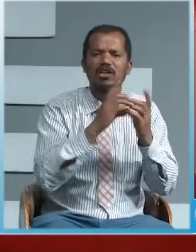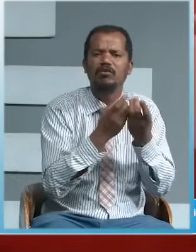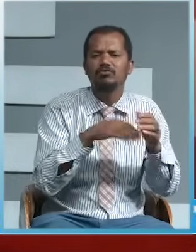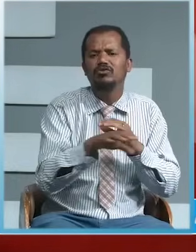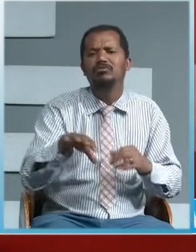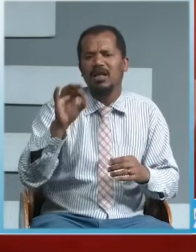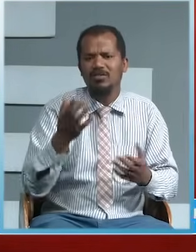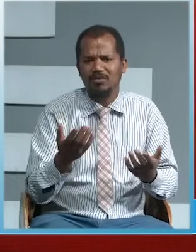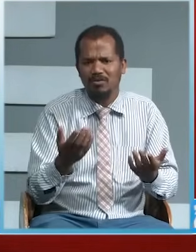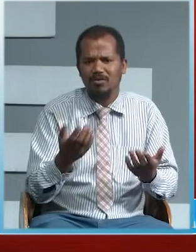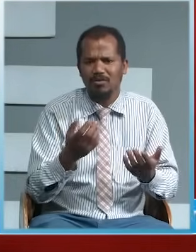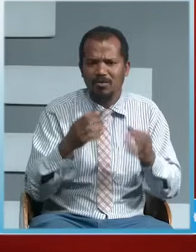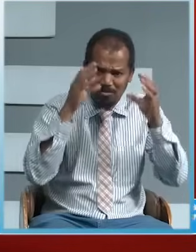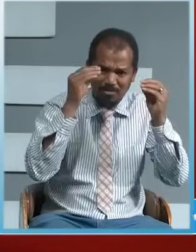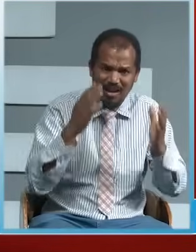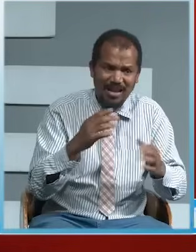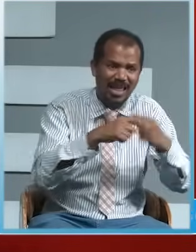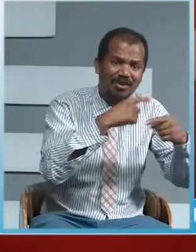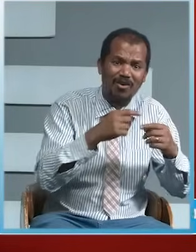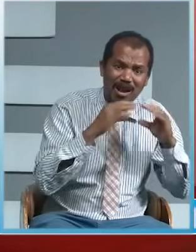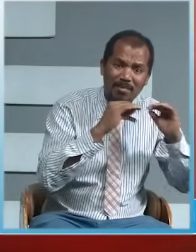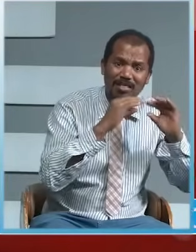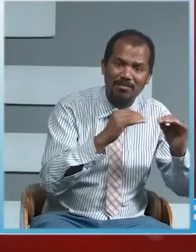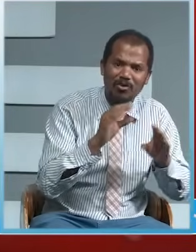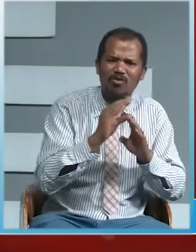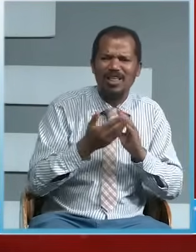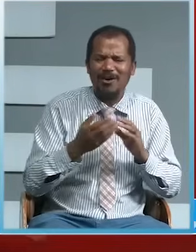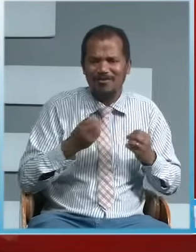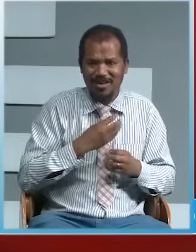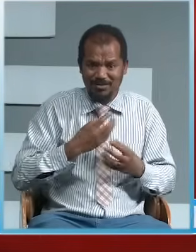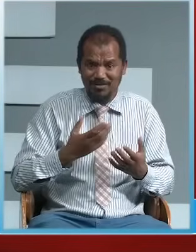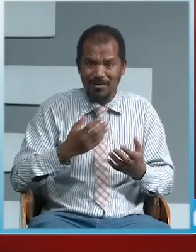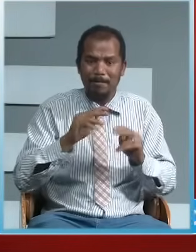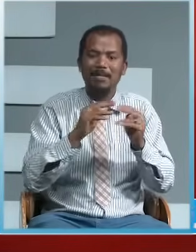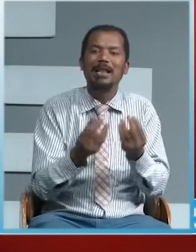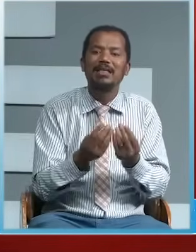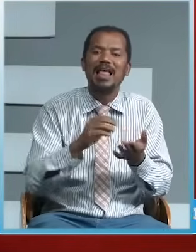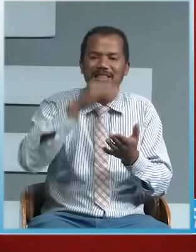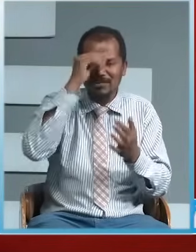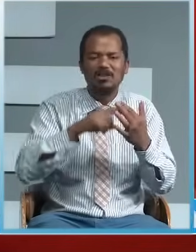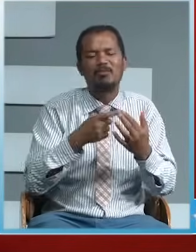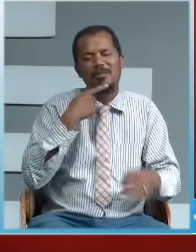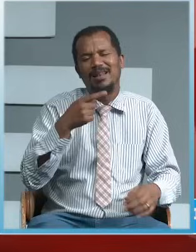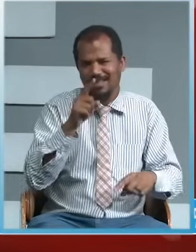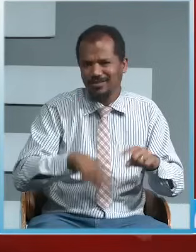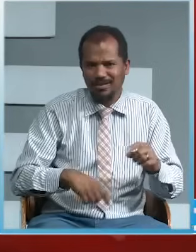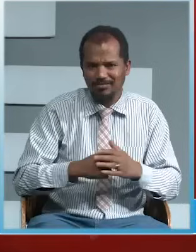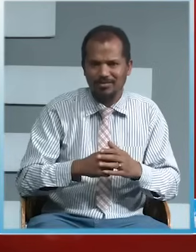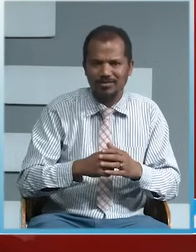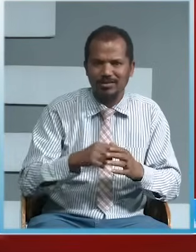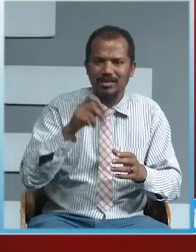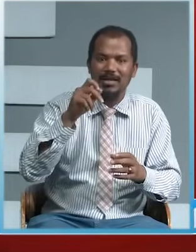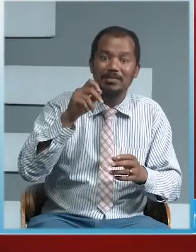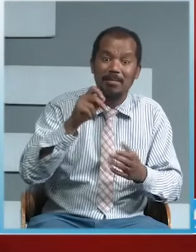ክላስ ላይ የሚገኘው እና ያንን ደግሞ መምህራን ይዞ ለማስተማር ትንሽ ሁኔታው ማመቺ ስላልሆነ መደበኛ ክላስ ተጀምሯል ማለት አይቻልም። ደብረ ማርቆስ